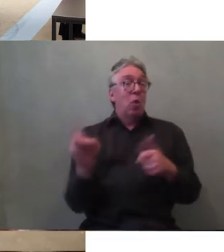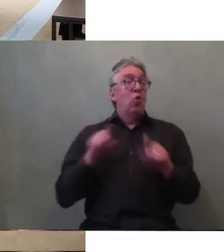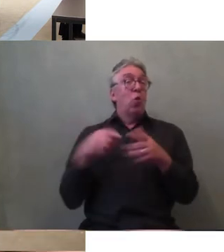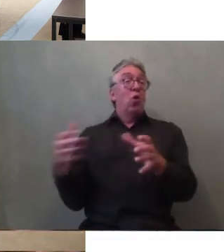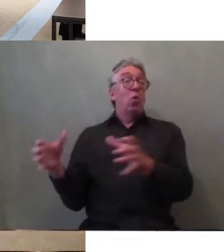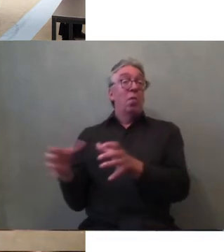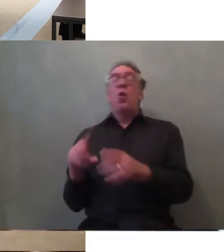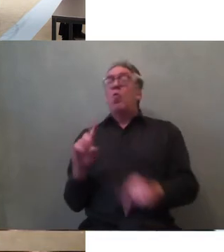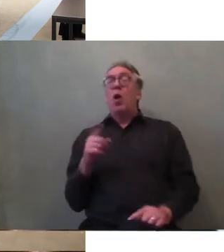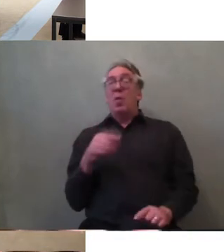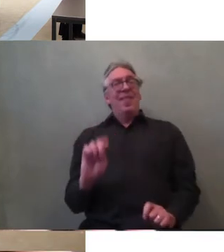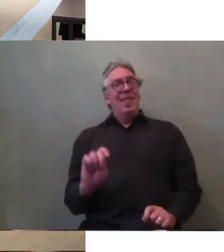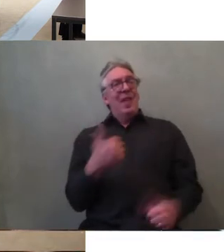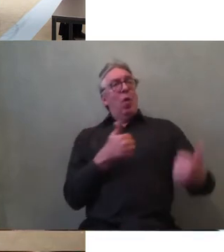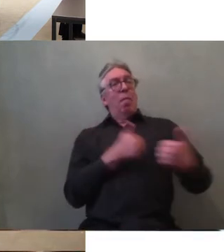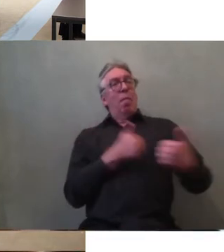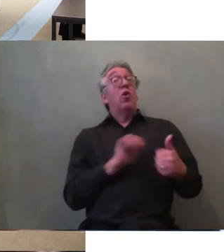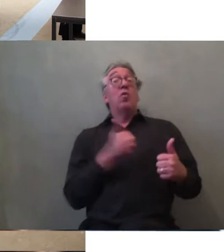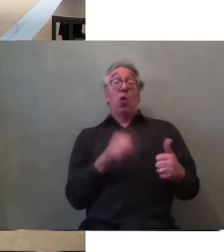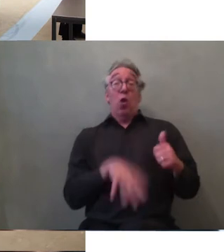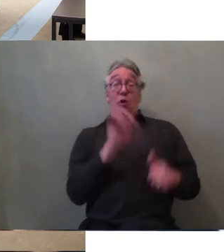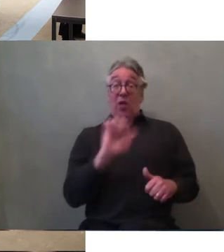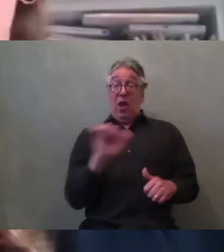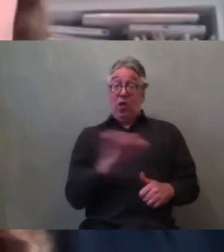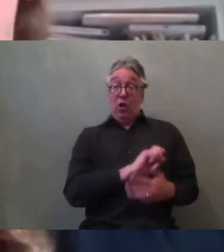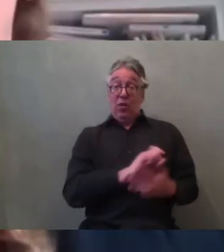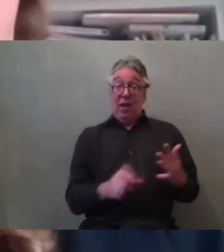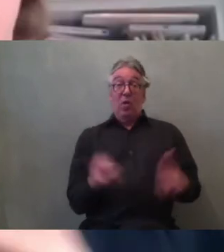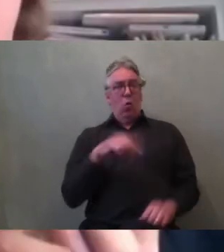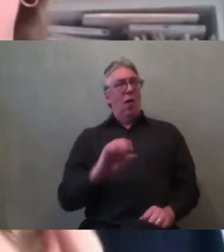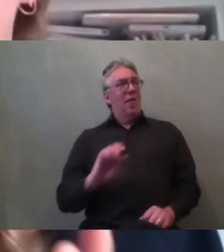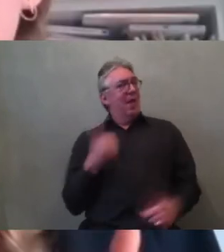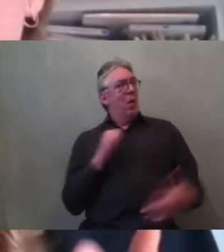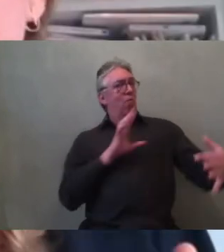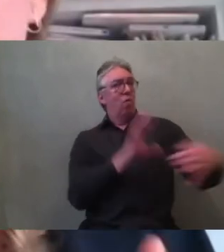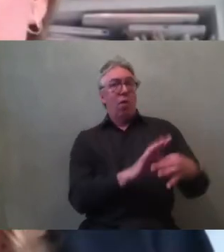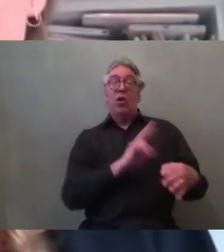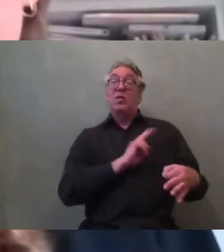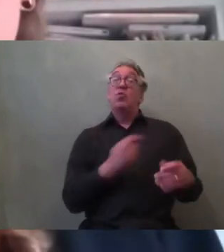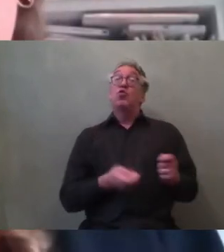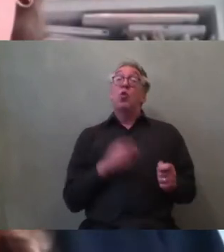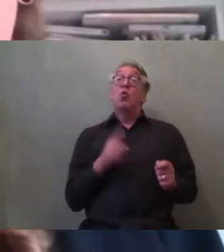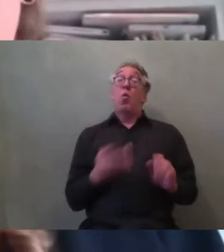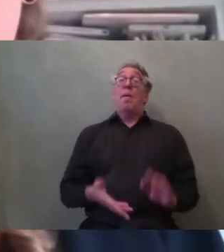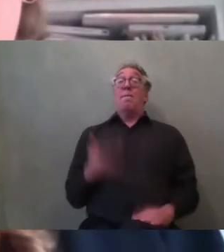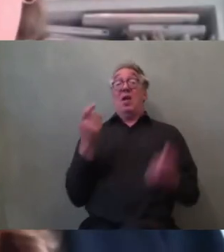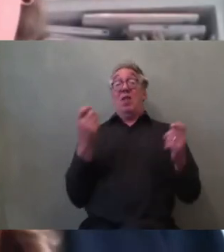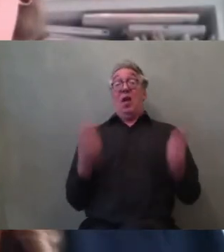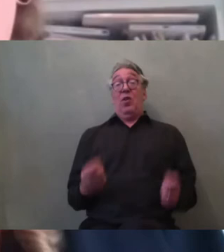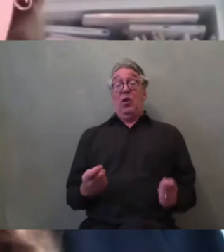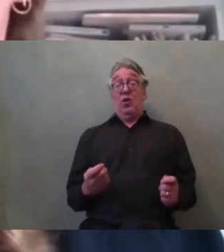ga je ook andere dingen ontdekken. Ga je ook nieuwe verbanden aan en zorg je samen voor een meerwaarde die je in je eentje niet kan